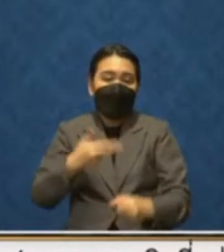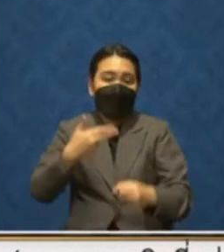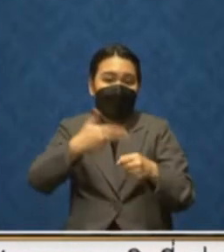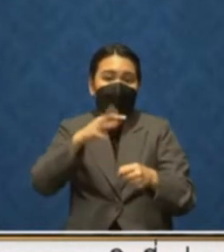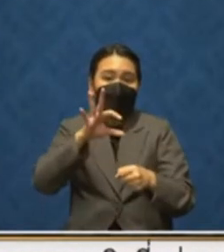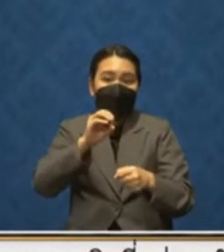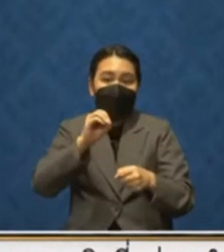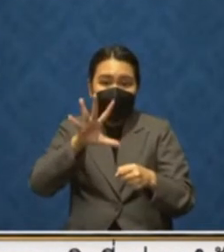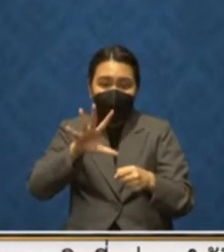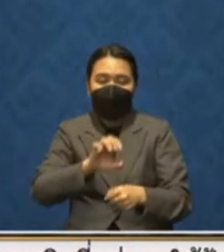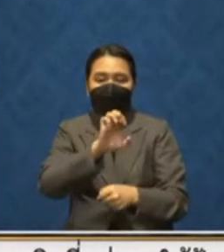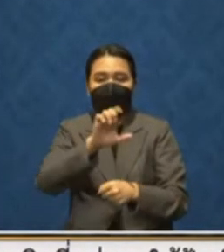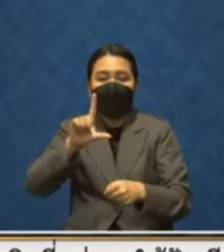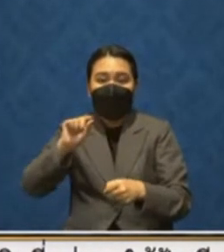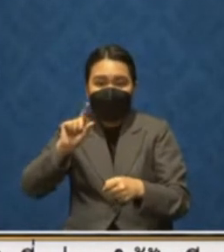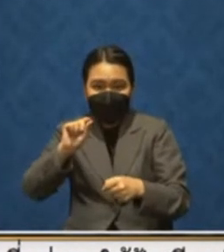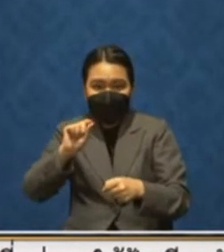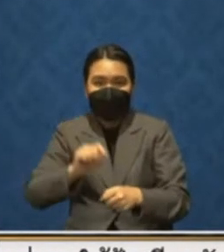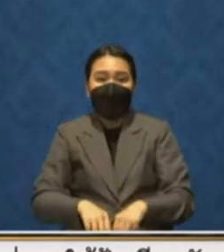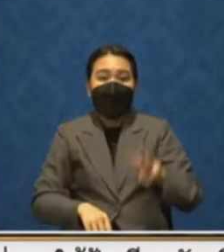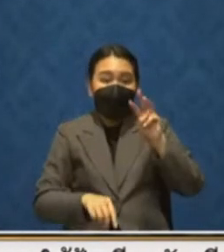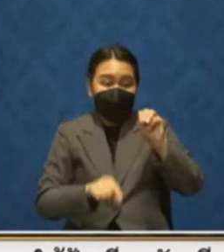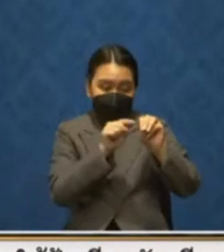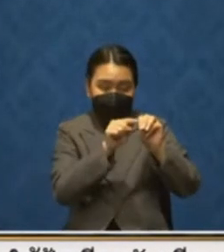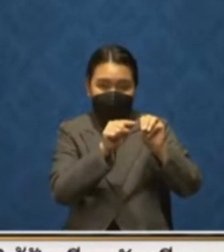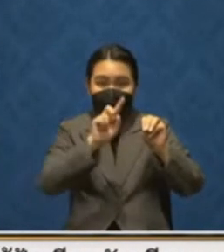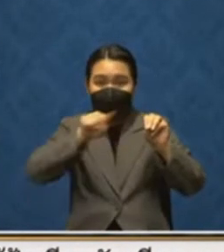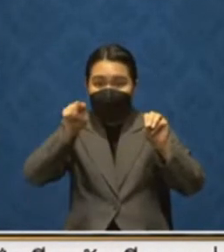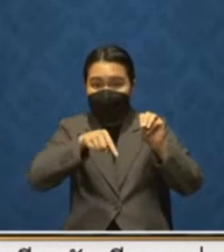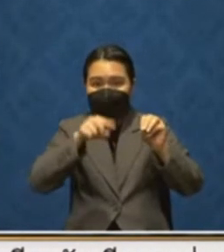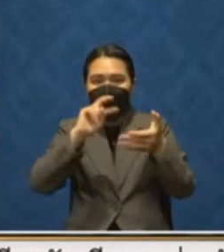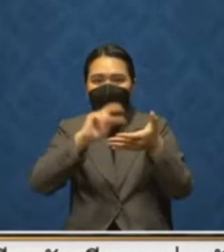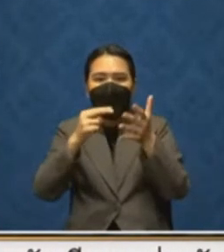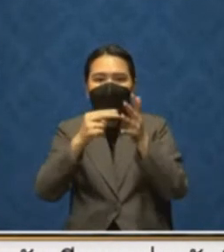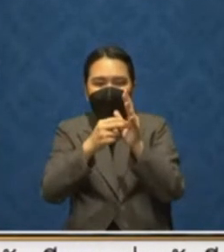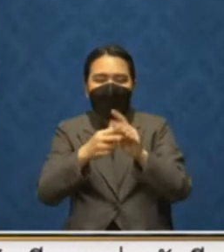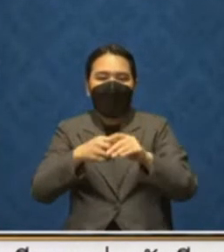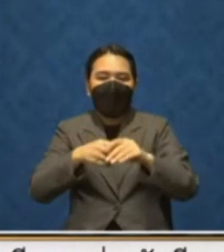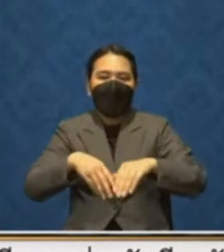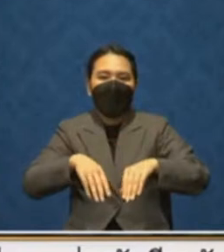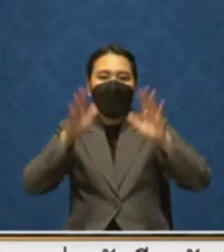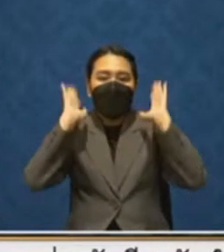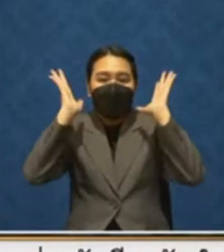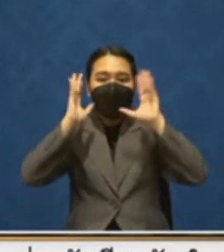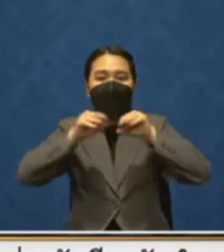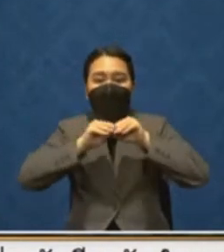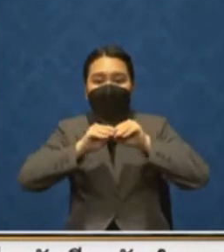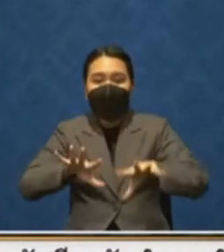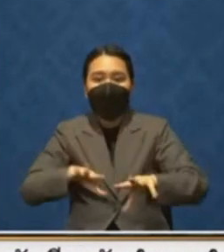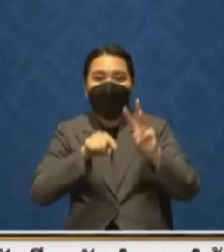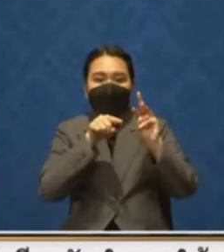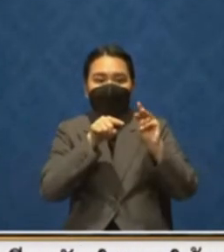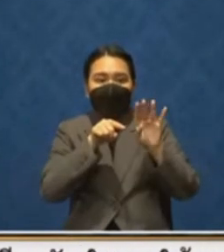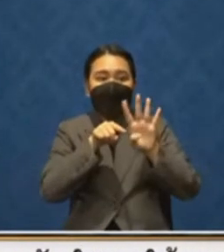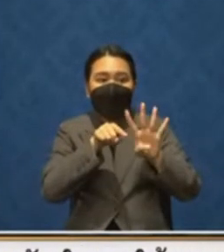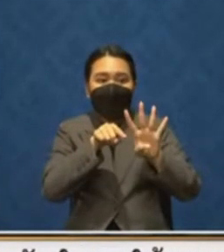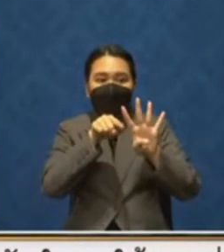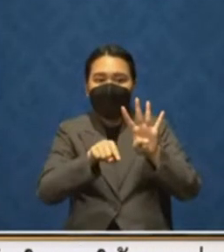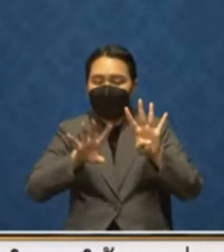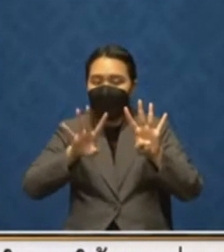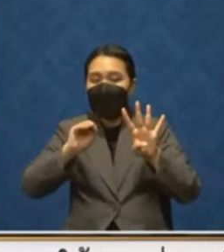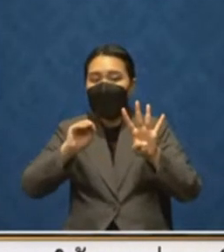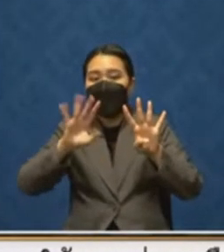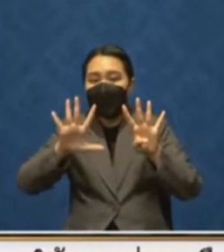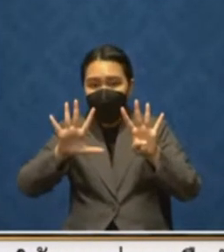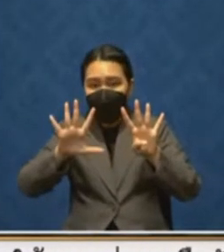Mนี้คือฆ่าMarketingครับค่าการตลาดมันใส่ก็ไม่ต้องตีบาท 75สตางค์ใครได้ประโยชน์นะครับไว้ฉันน้ำมันใน